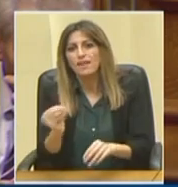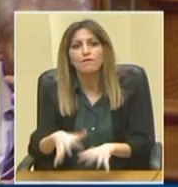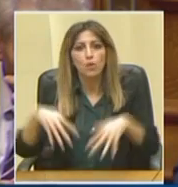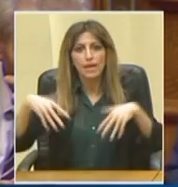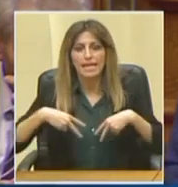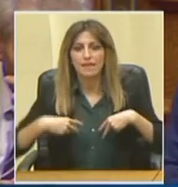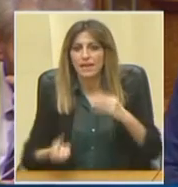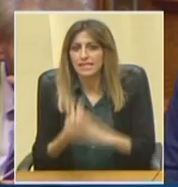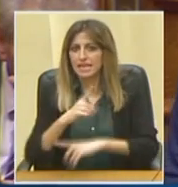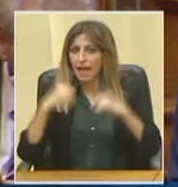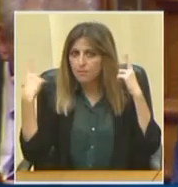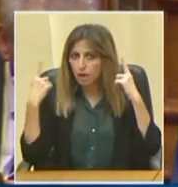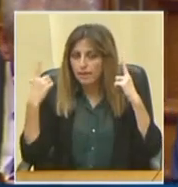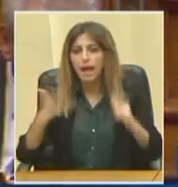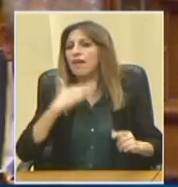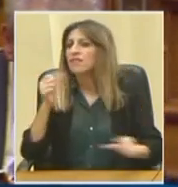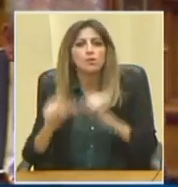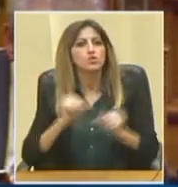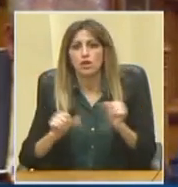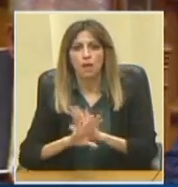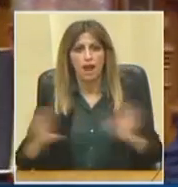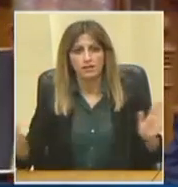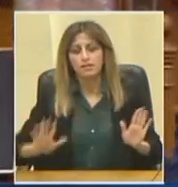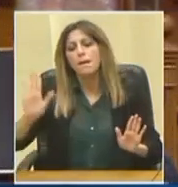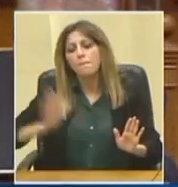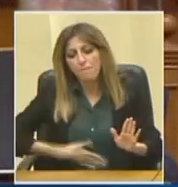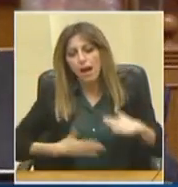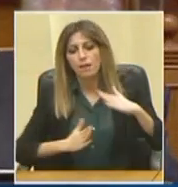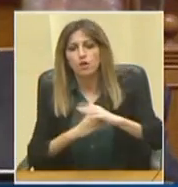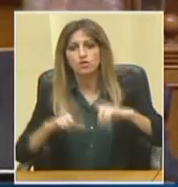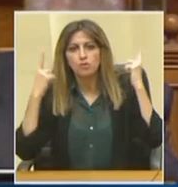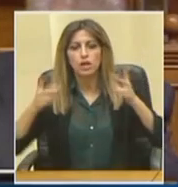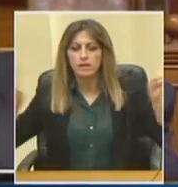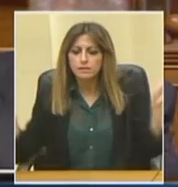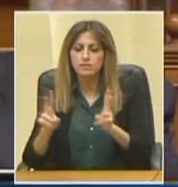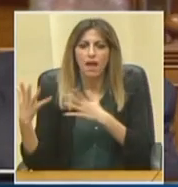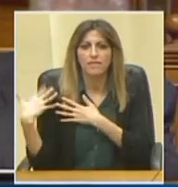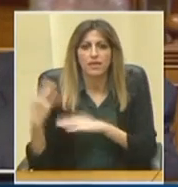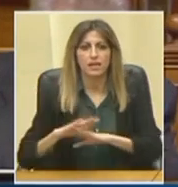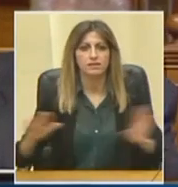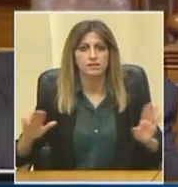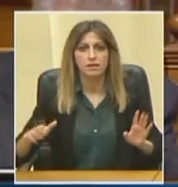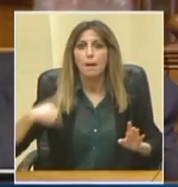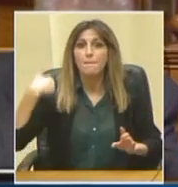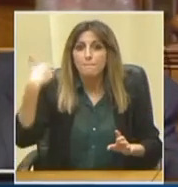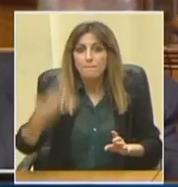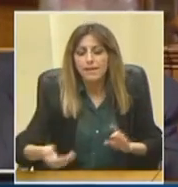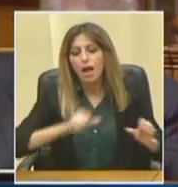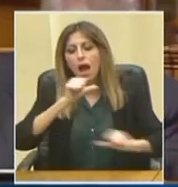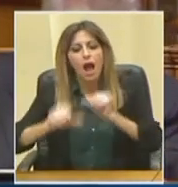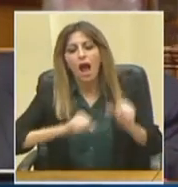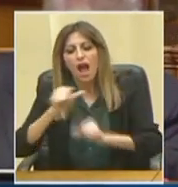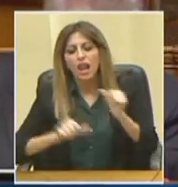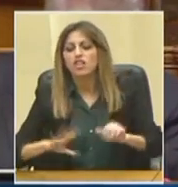μαζέψτε καλύτερα τα επιχειρηματά σας. Είναι ένα ζήτημα το οποίο προφανώς θα μας απασχολήσει και στο μέλλον, αλλά